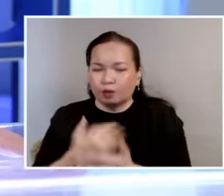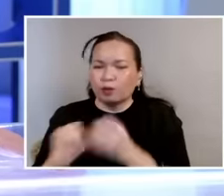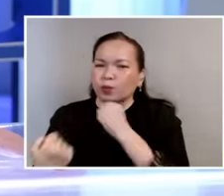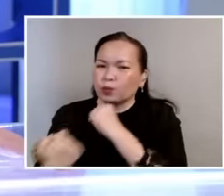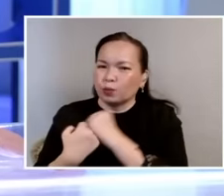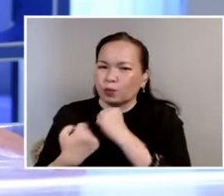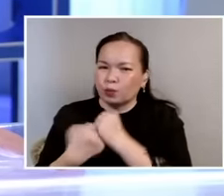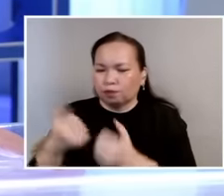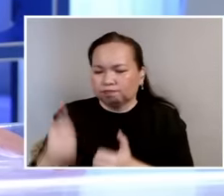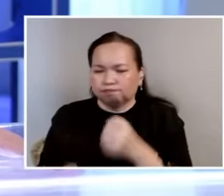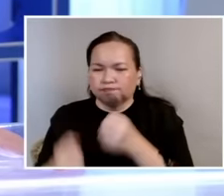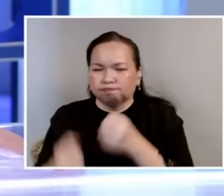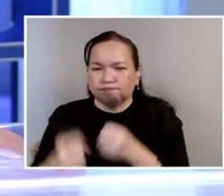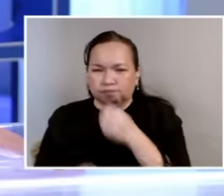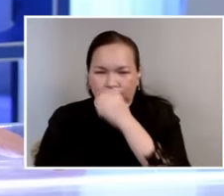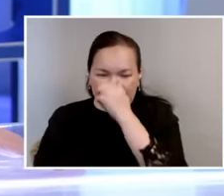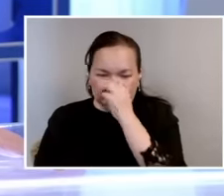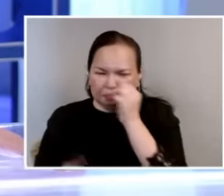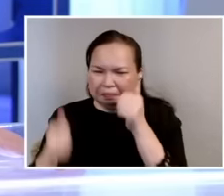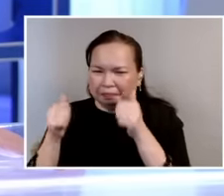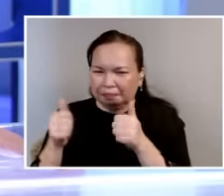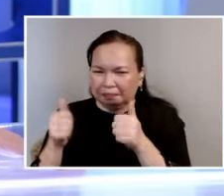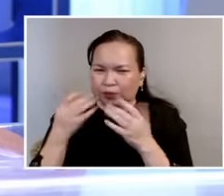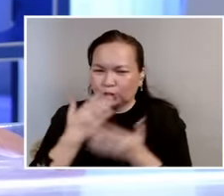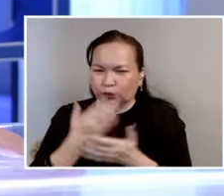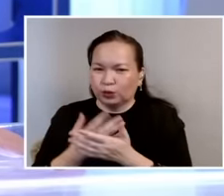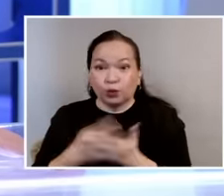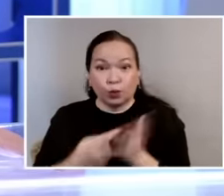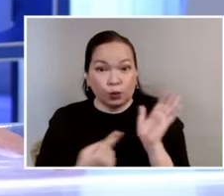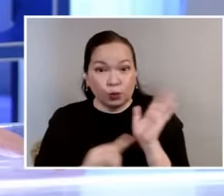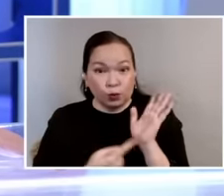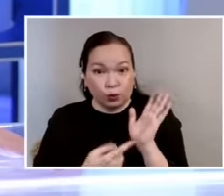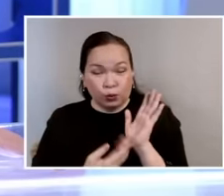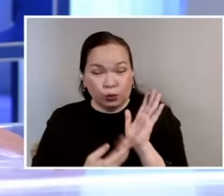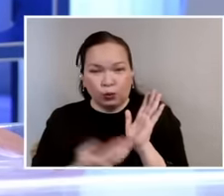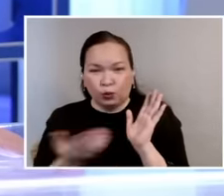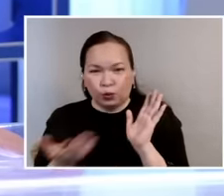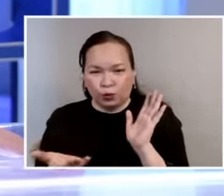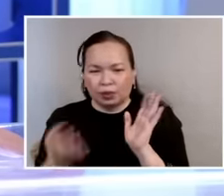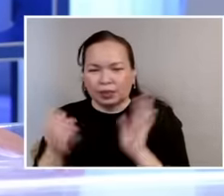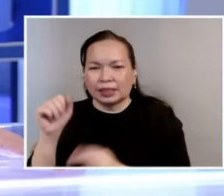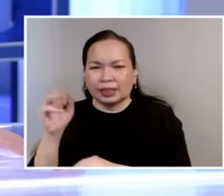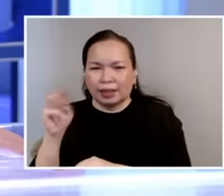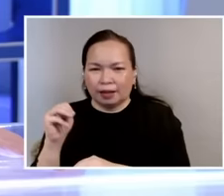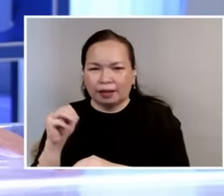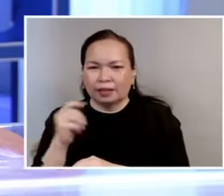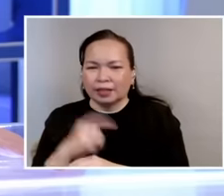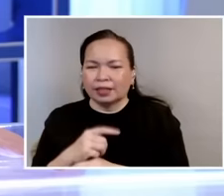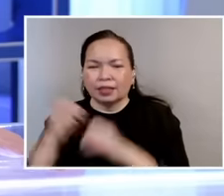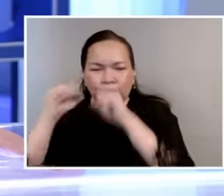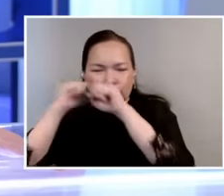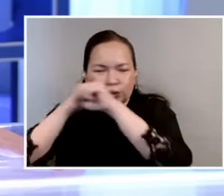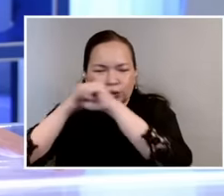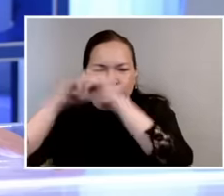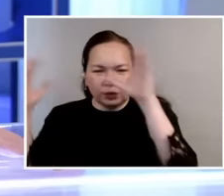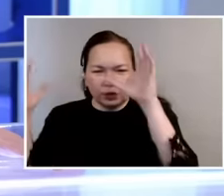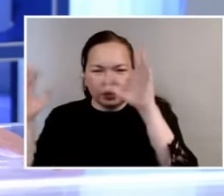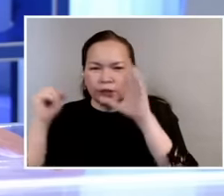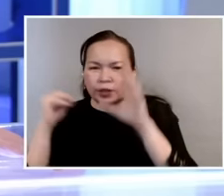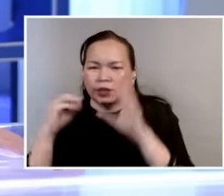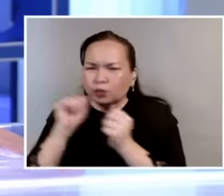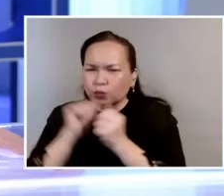gatasan. Nakaw, kabayan, pinatulayan lang ni Samuel na ang pangarap kapag sinamahan po